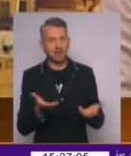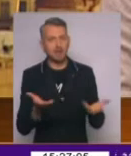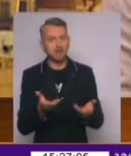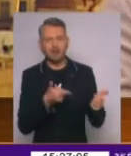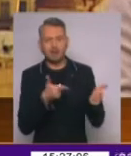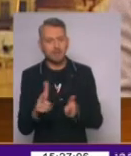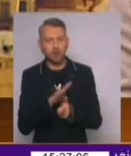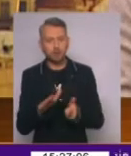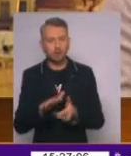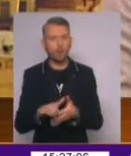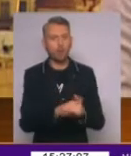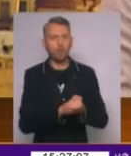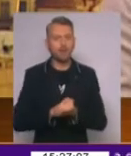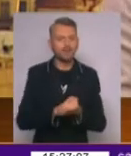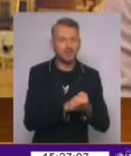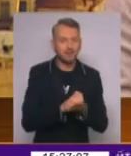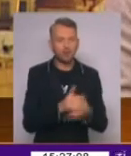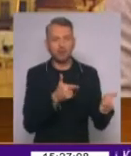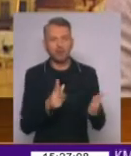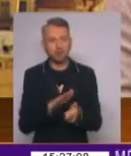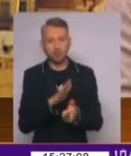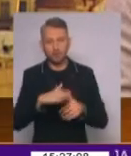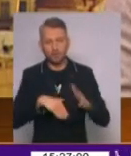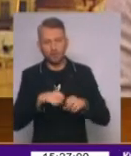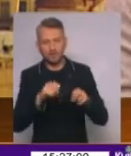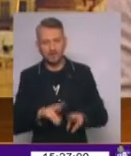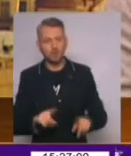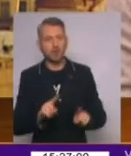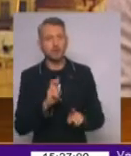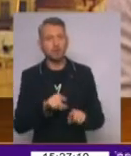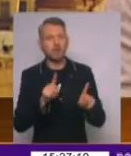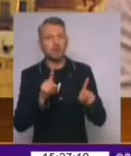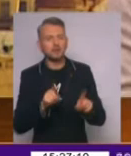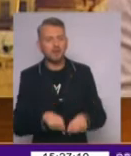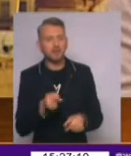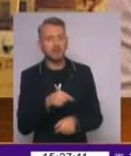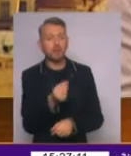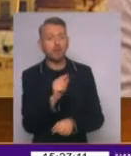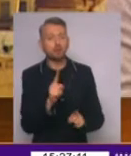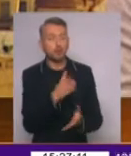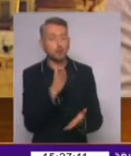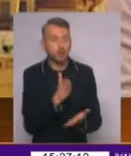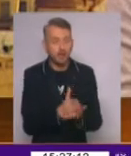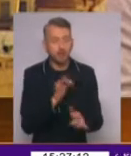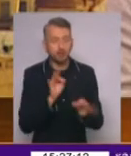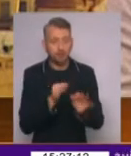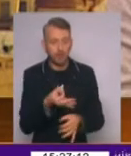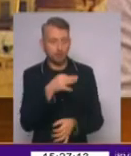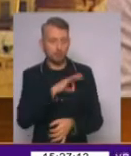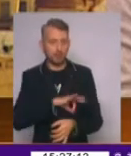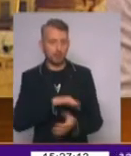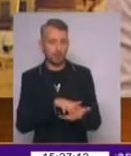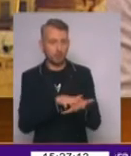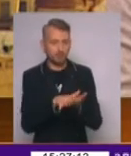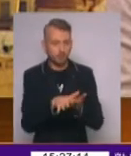готова організаційно, яка не готова професійно для того, щоб навіть ті кошти, які є, нормально використати,